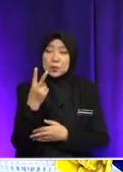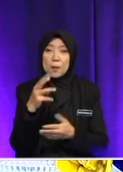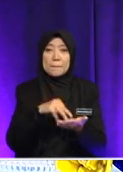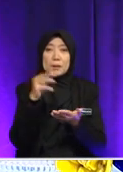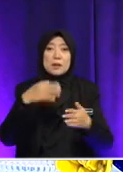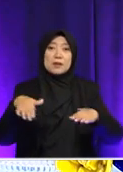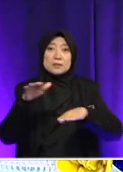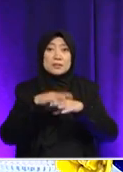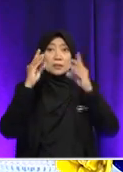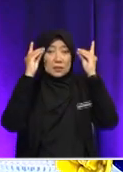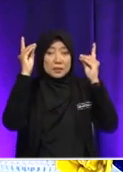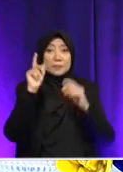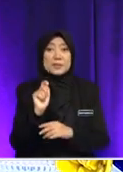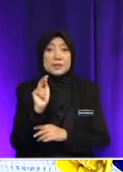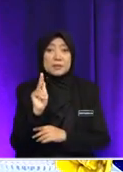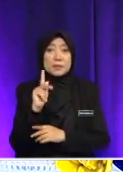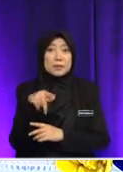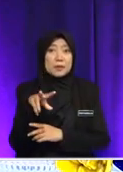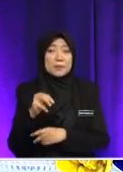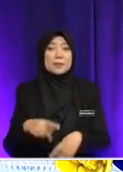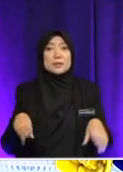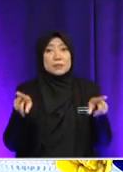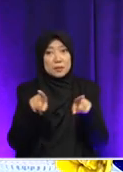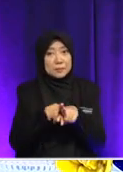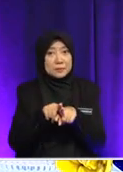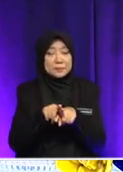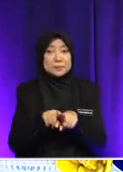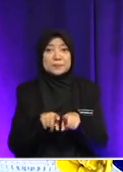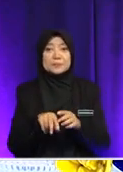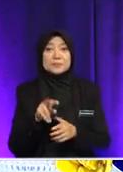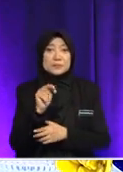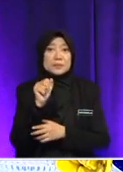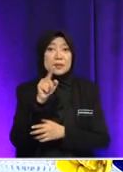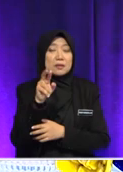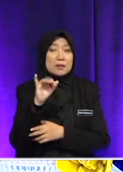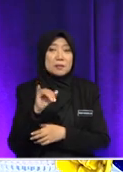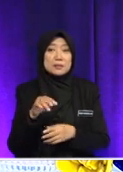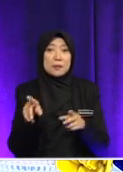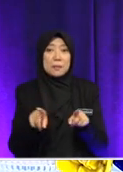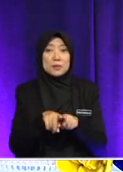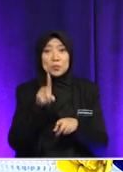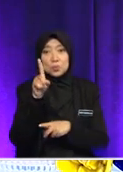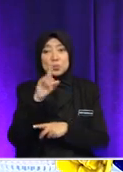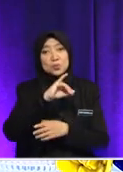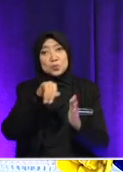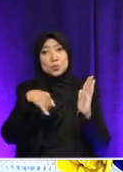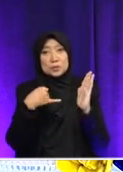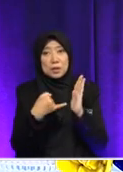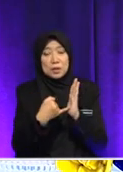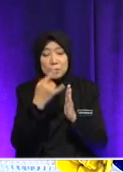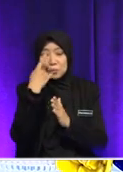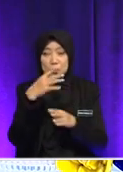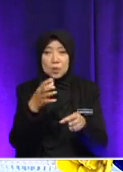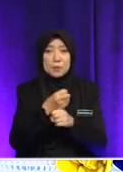Menengah Atas di Didit TVM bersama-sama dengan saya hari ini selama 1 jam kita akan menimba ilmu